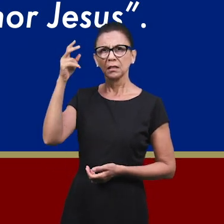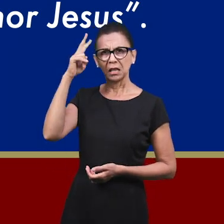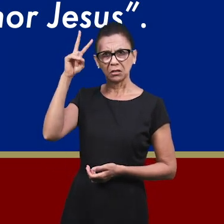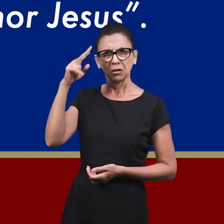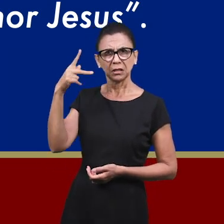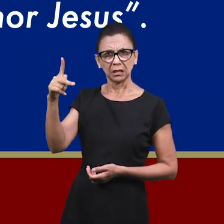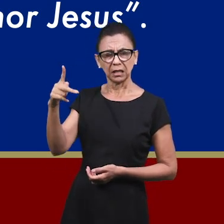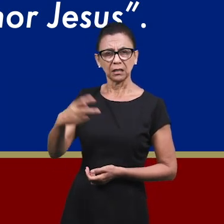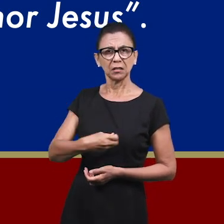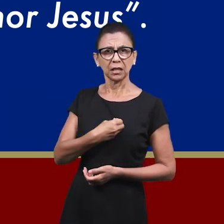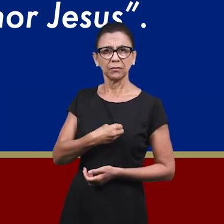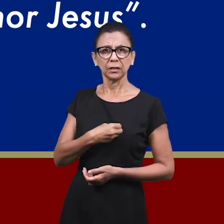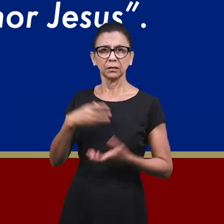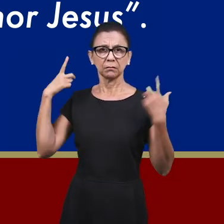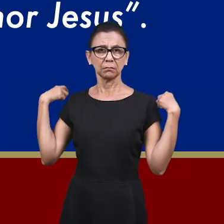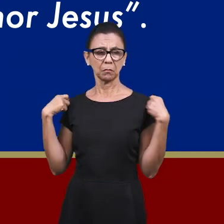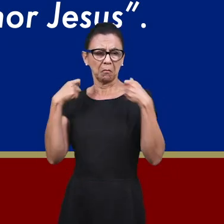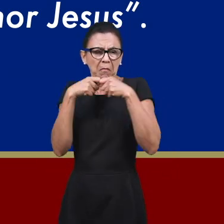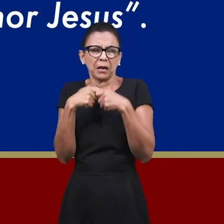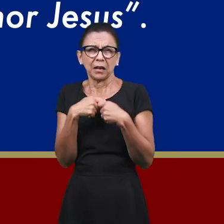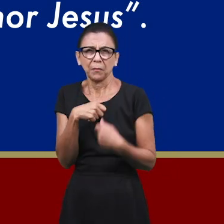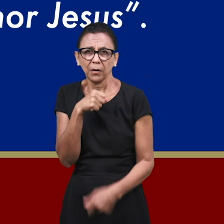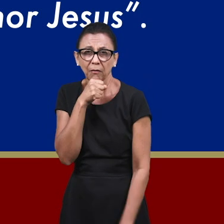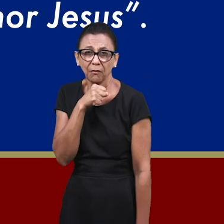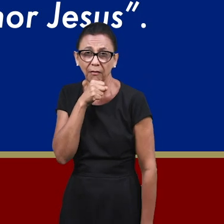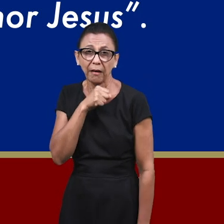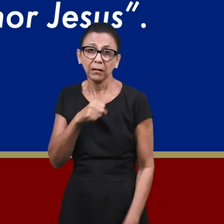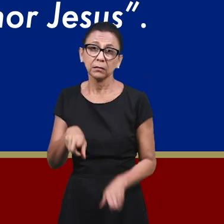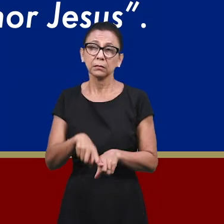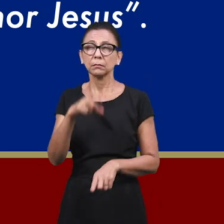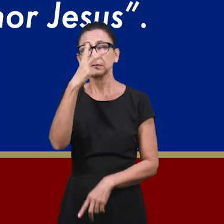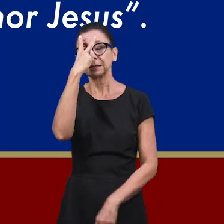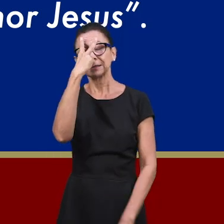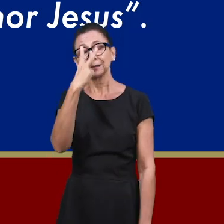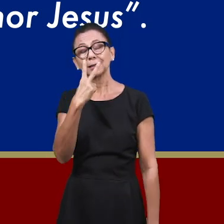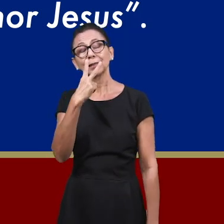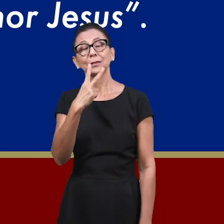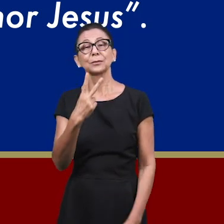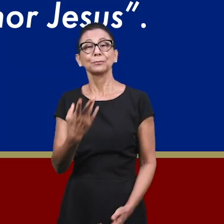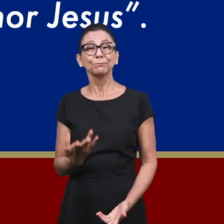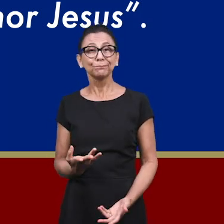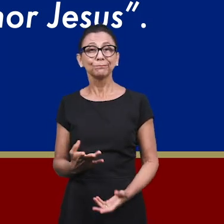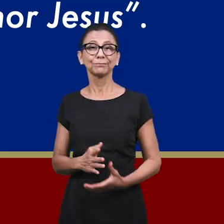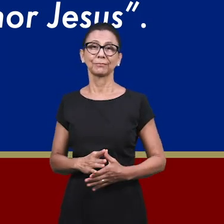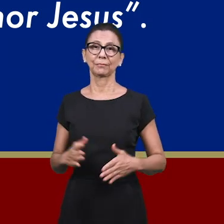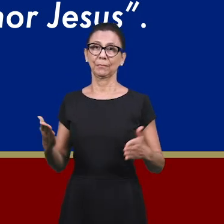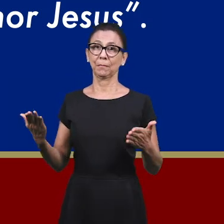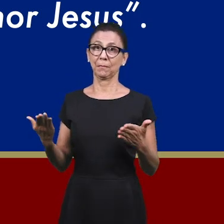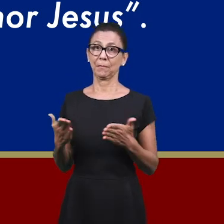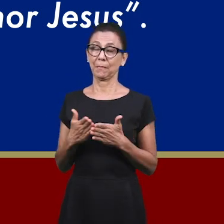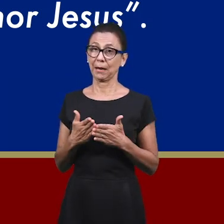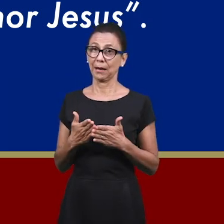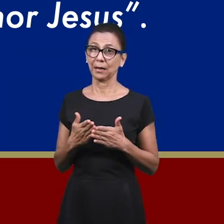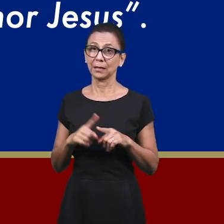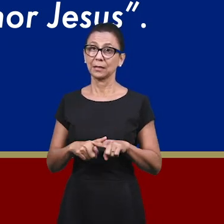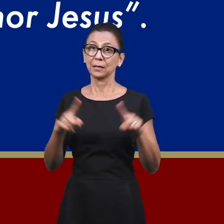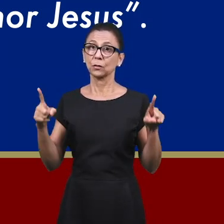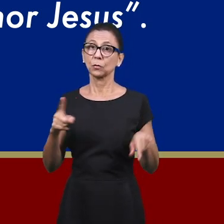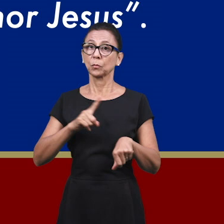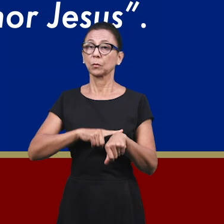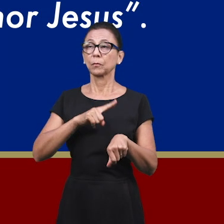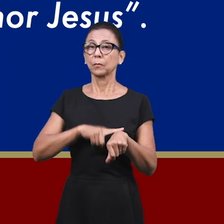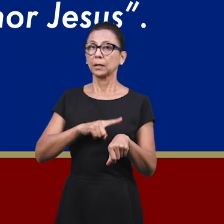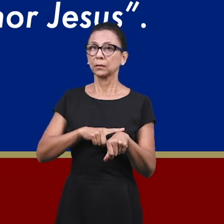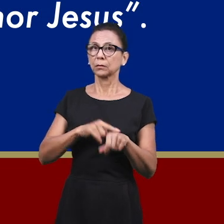Mais à partir de la rencontre et l'appel du Seigneur Jésus, le Sauveur, il est